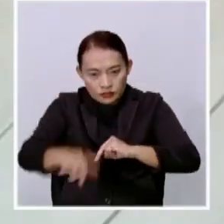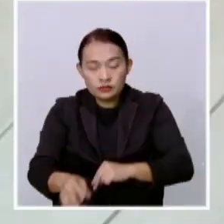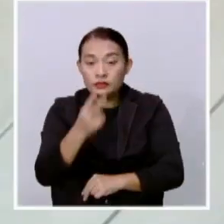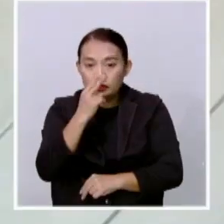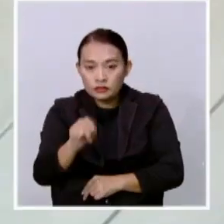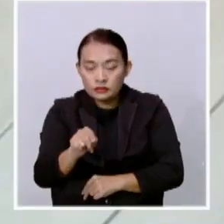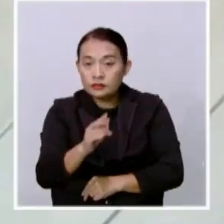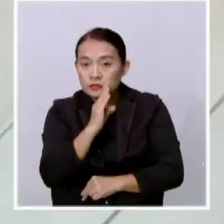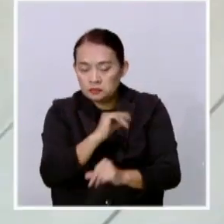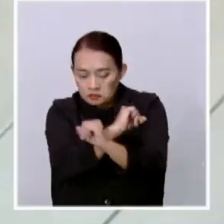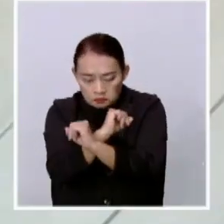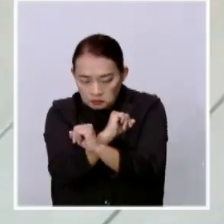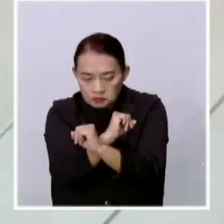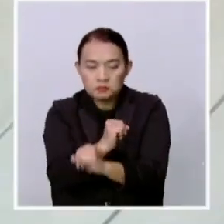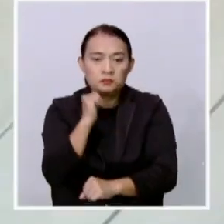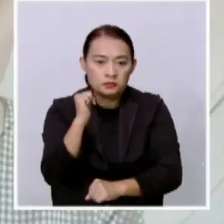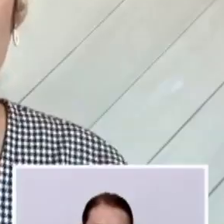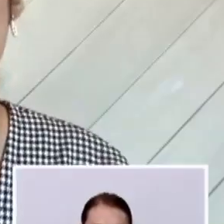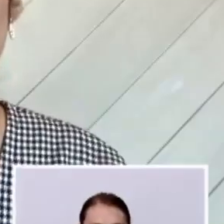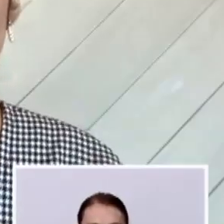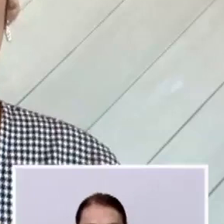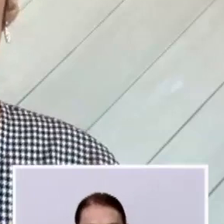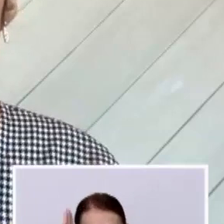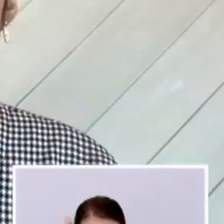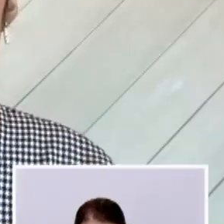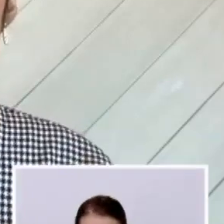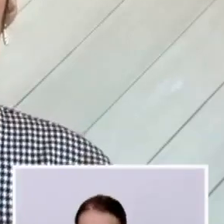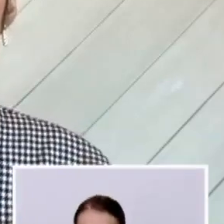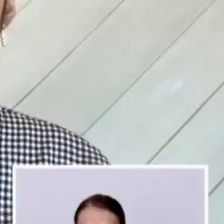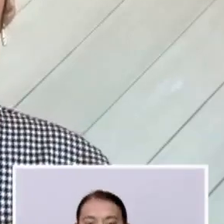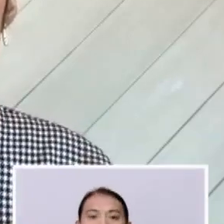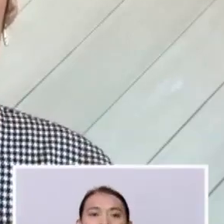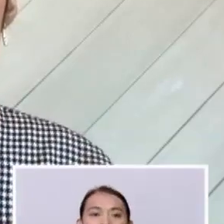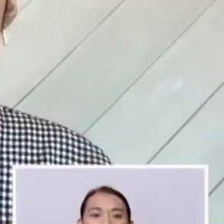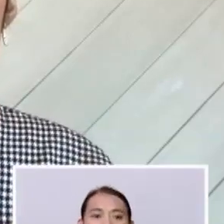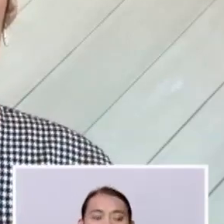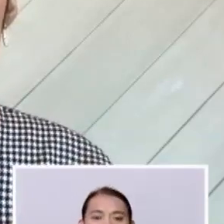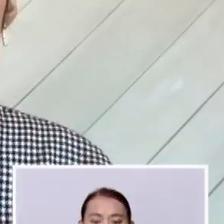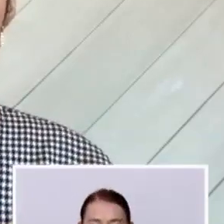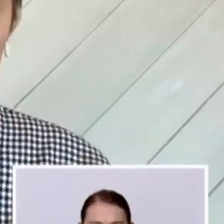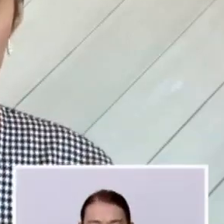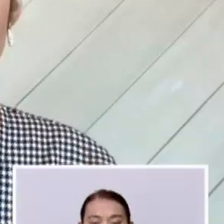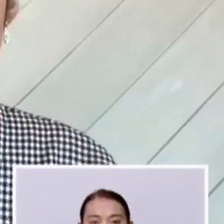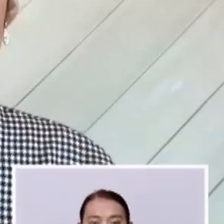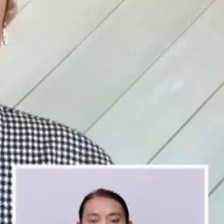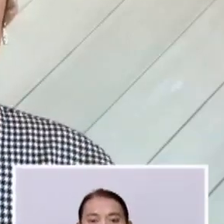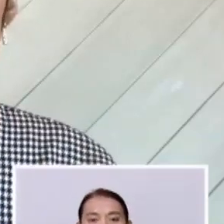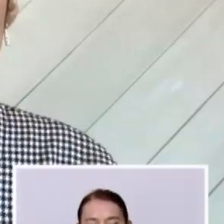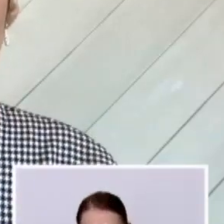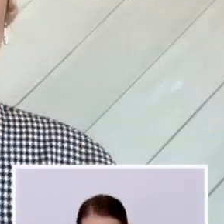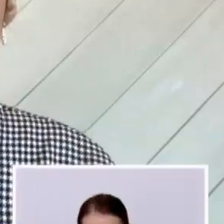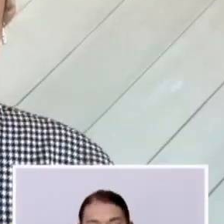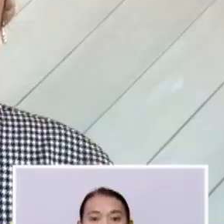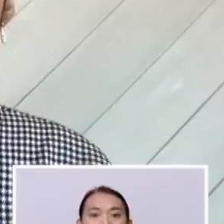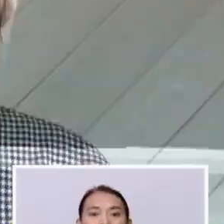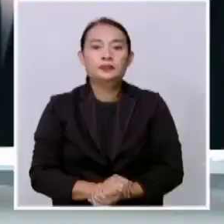ม่และถ้าควบคุมพื้นที่ทั้งหมดได้จริงจะเกิดอะไรขึ้นต่อไปค่ะ ก็เป็นสมรภูมิที่สามารถชี้ขาดได้เลยนะครับวันนี้ขอบคุณน้องเกรซมากครับ ขอบคุณ